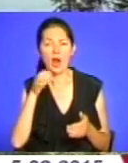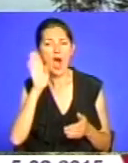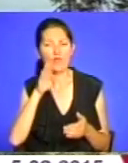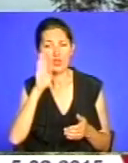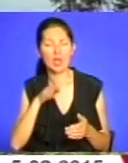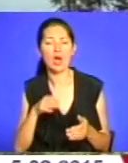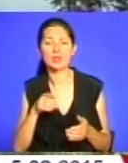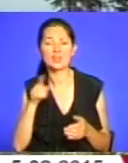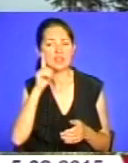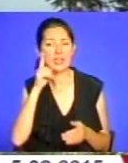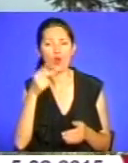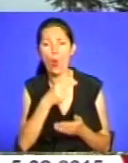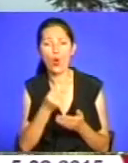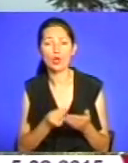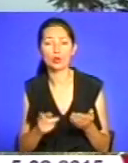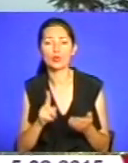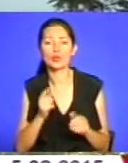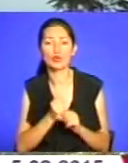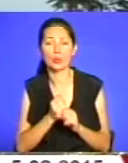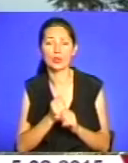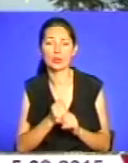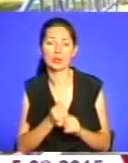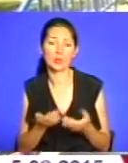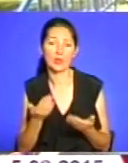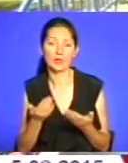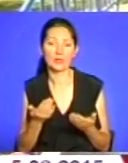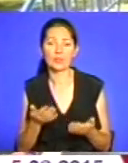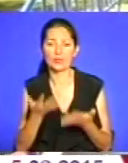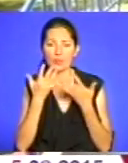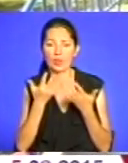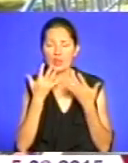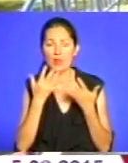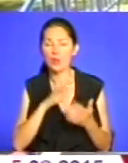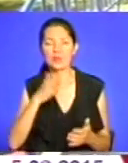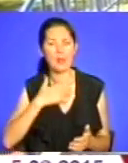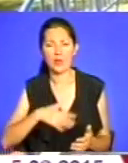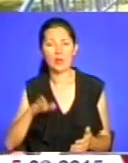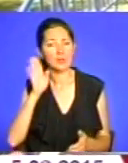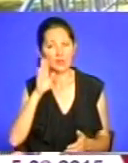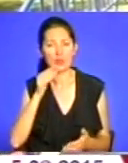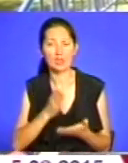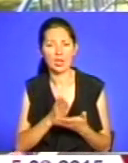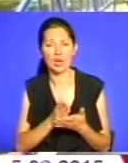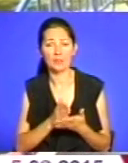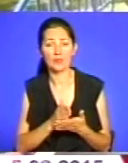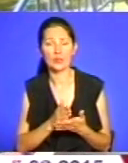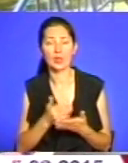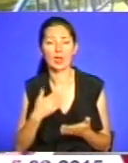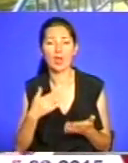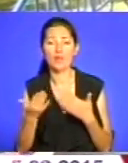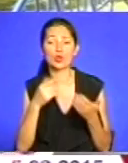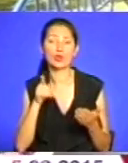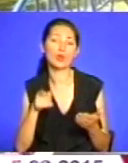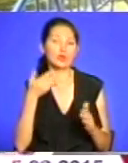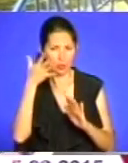кольору. Ну, але нічого не поробиш з тим, мабуть. Запах неприємний з води йде. Ну, я відношуся до